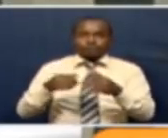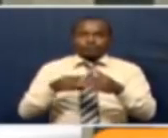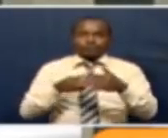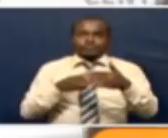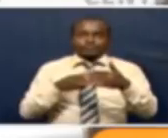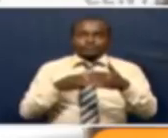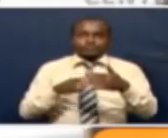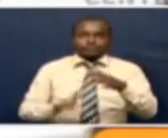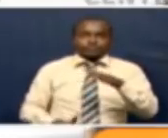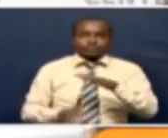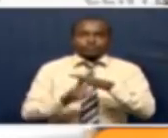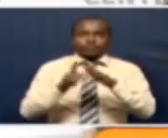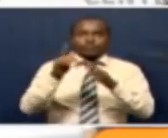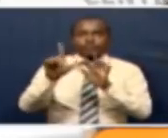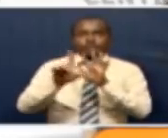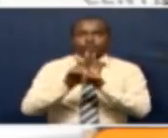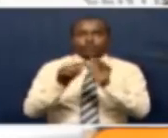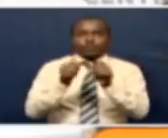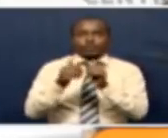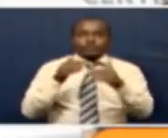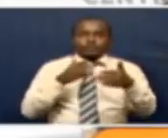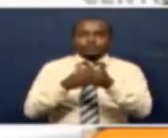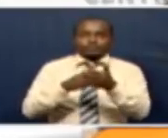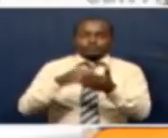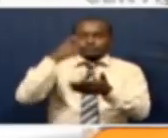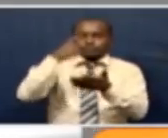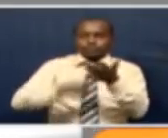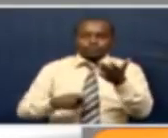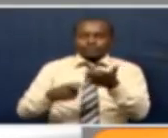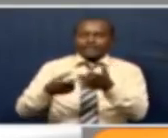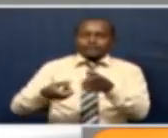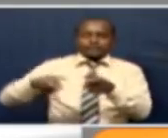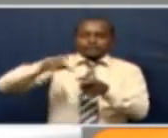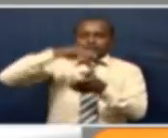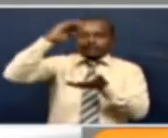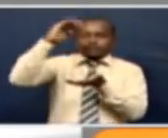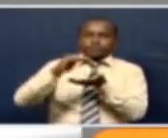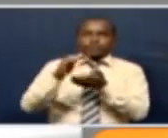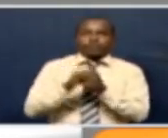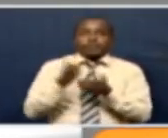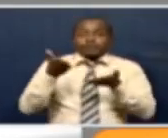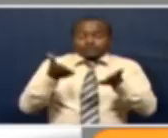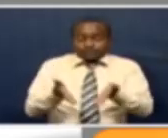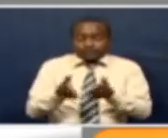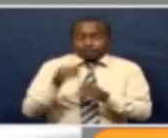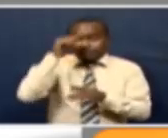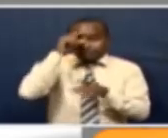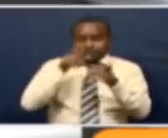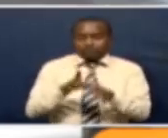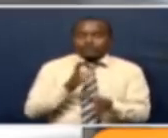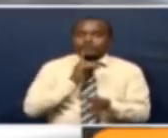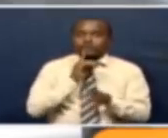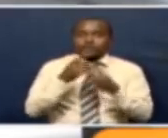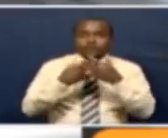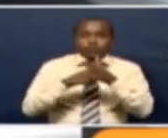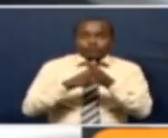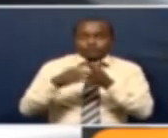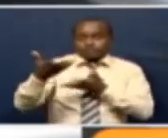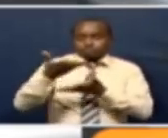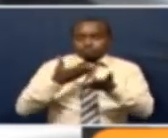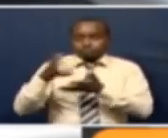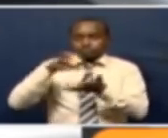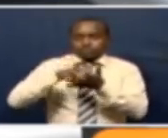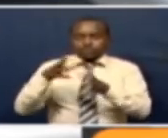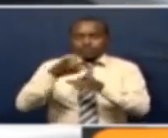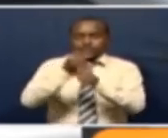hiyo dhidi ya sheria inayodhibiti viwango vya riba humu nchini. Njoroge anasema kuwa wataanza mazungumzo na wadau